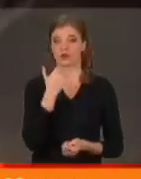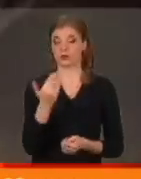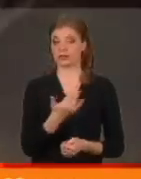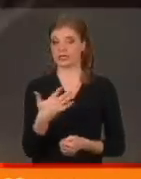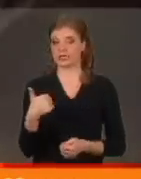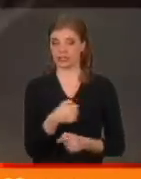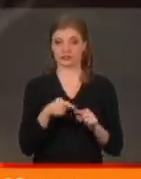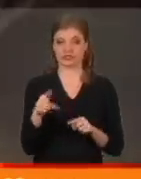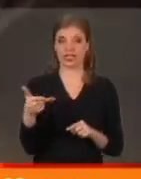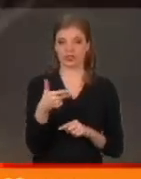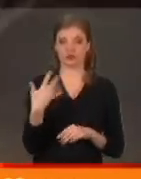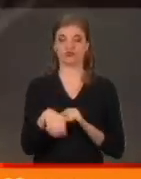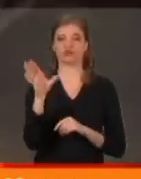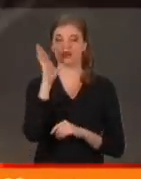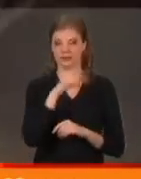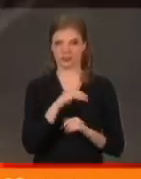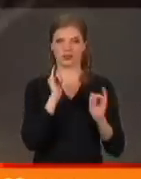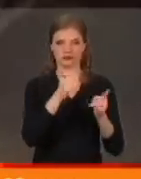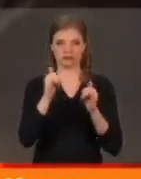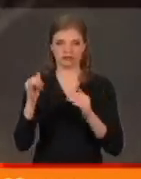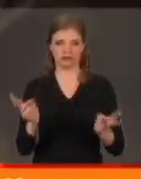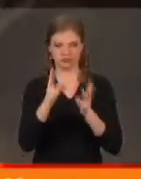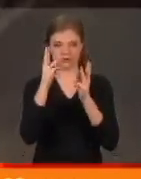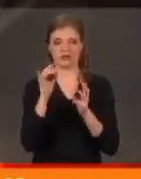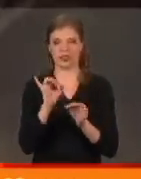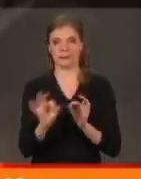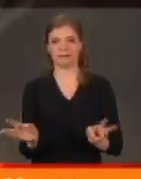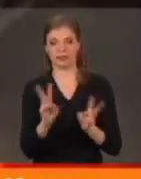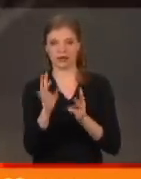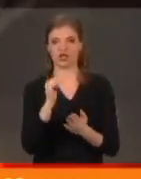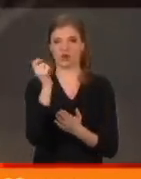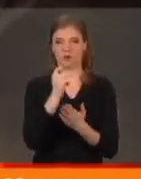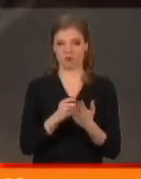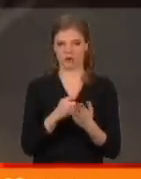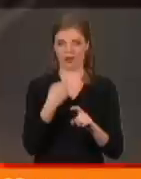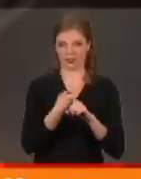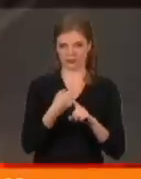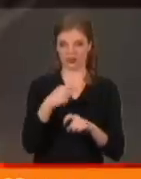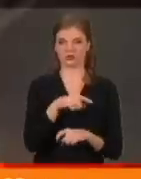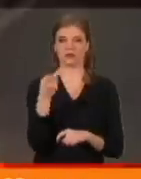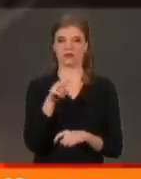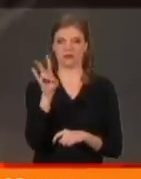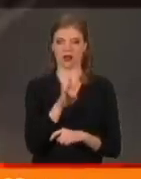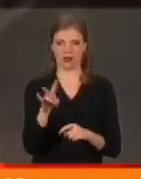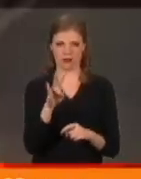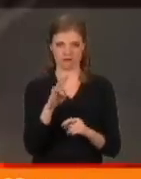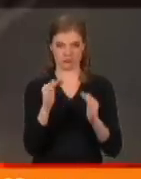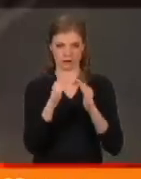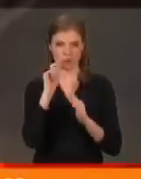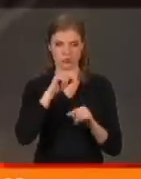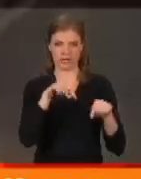кілька тижнів ця трійця вже встигла облити замистою сумішу, підпалити та обмалювати свастикою стіни двох храмів РПЦ в